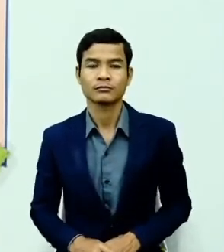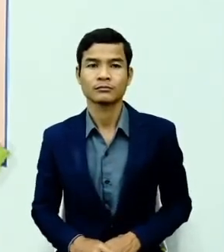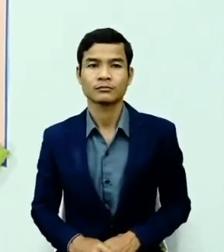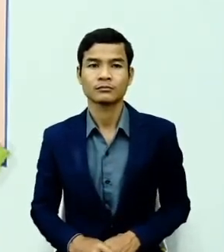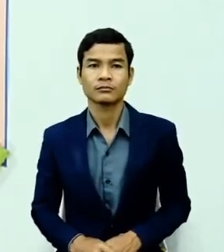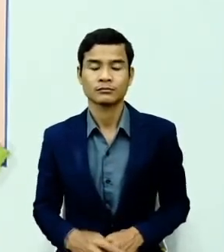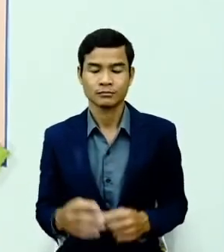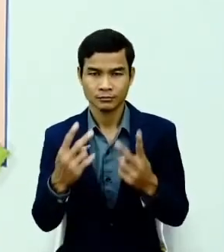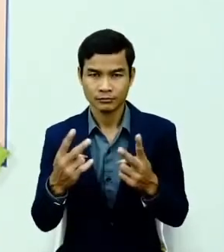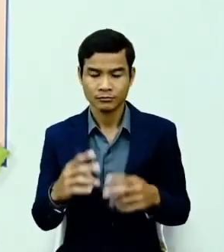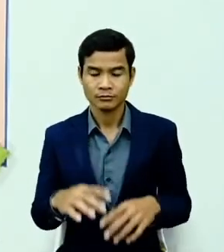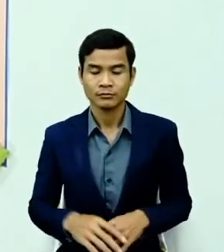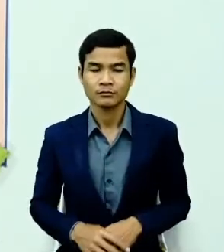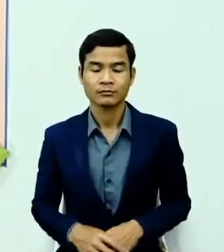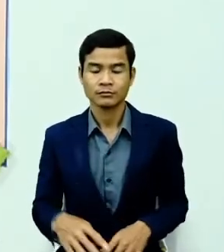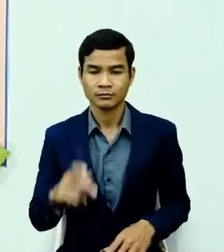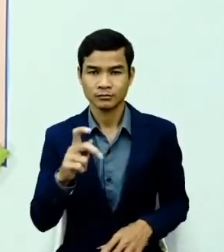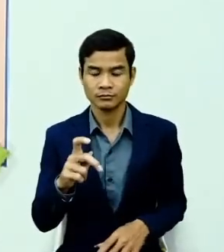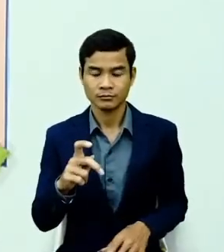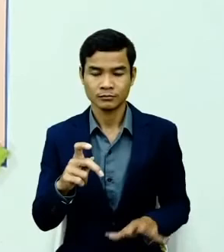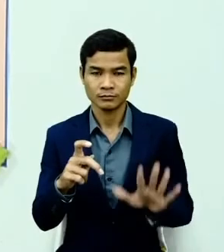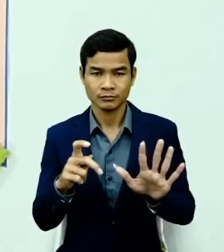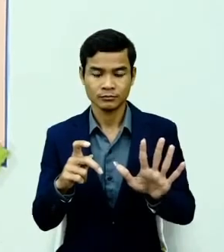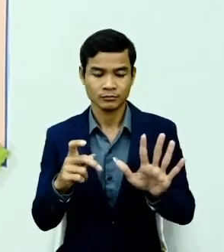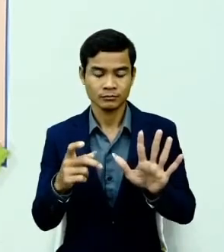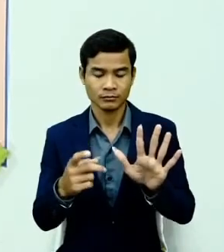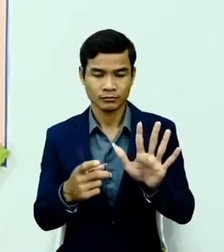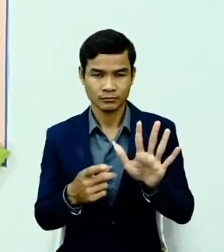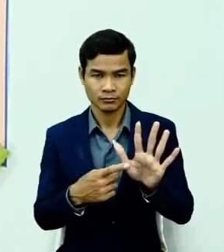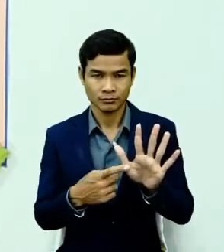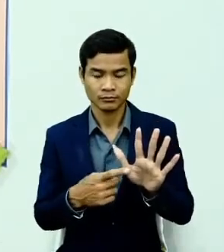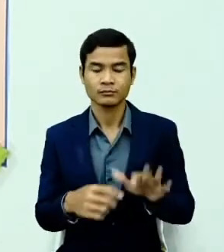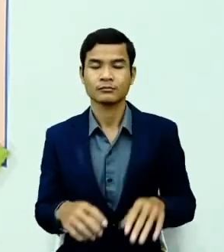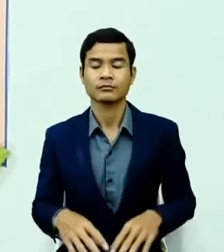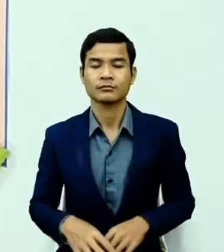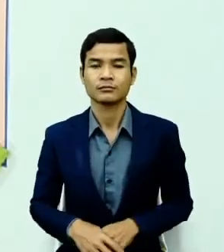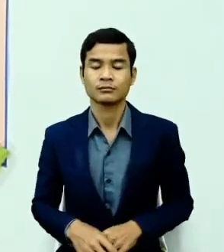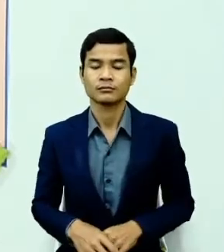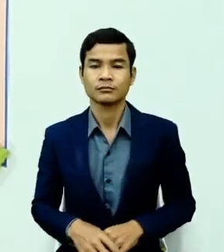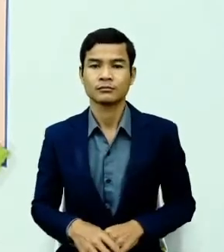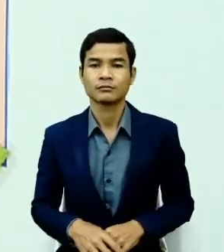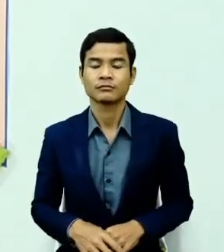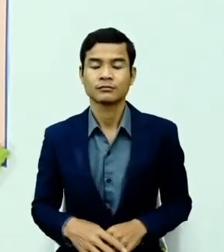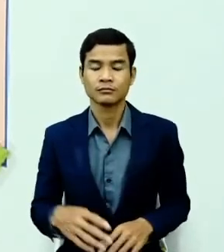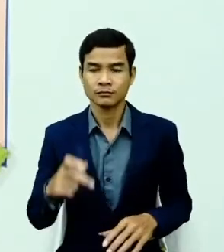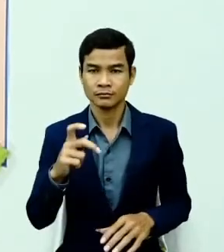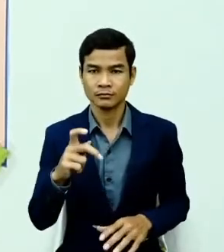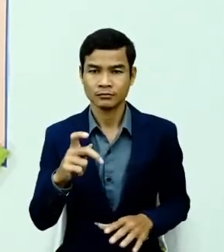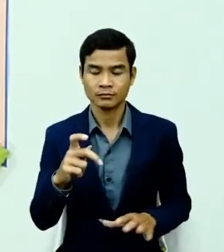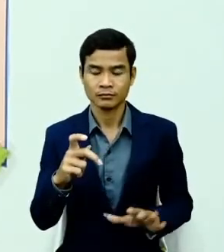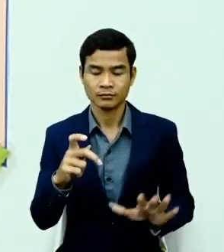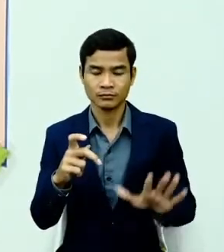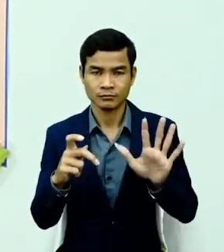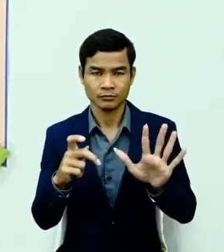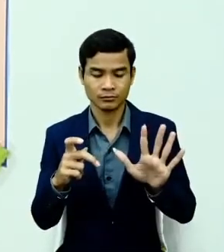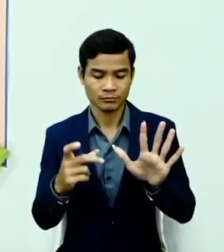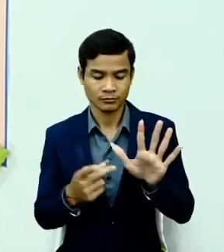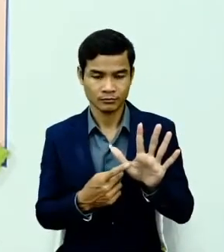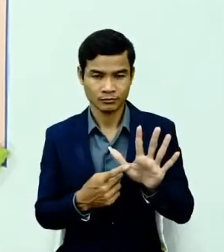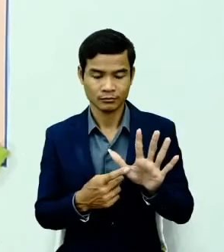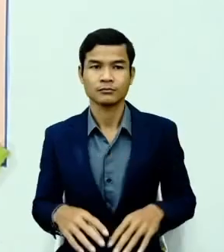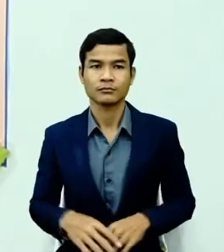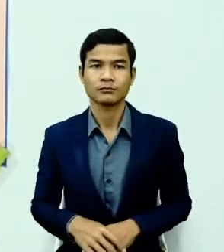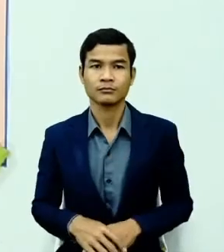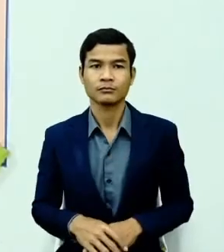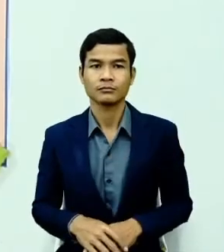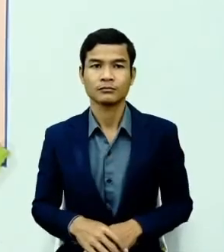ផ្ទៀងផ្ទាត់កអ៊ីគីកអ៊ីគី